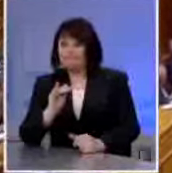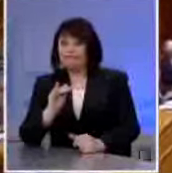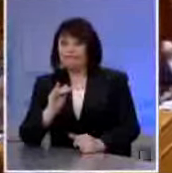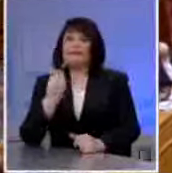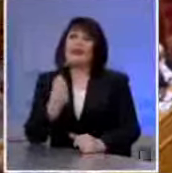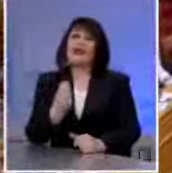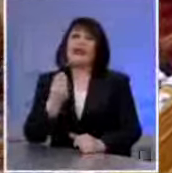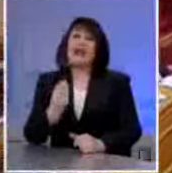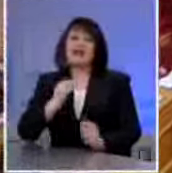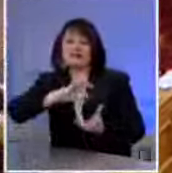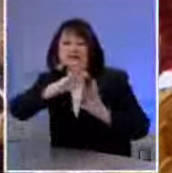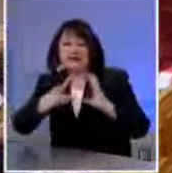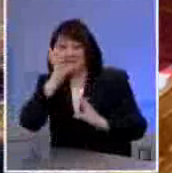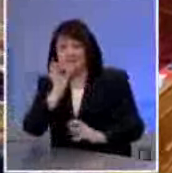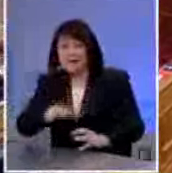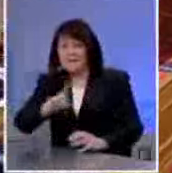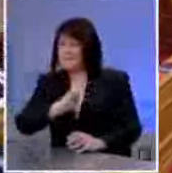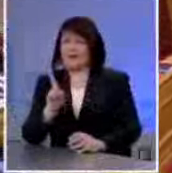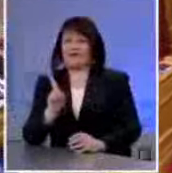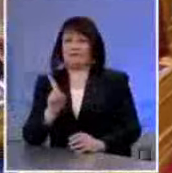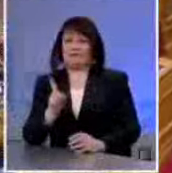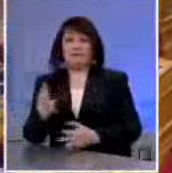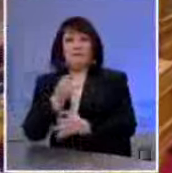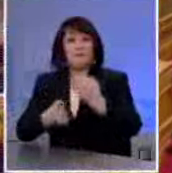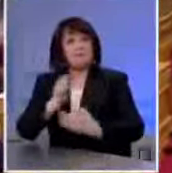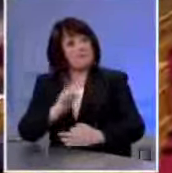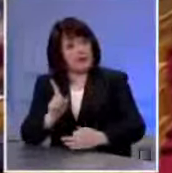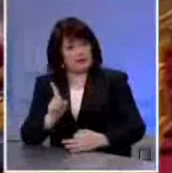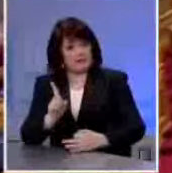καλό είναι να μην διαστρεβλώνετε την πραγματικότητα.